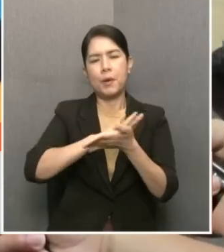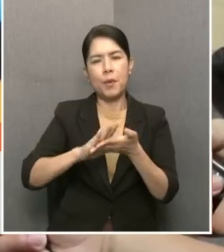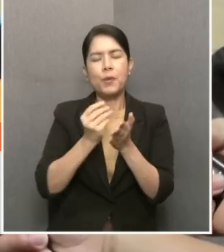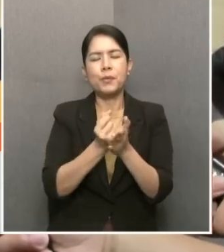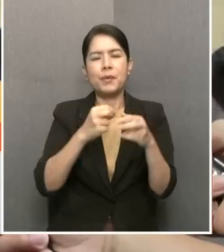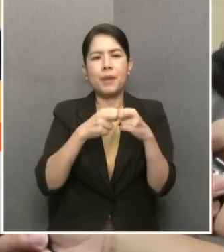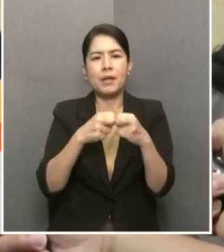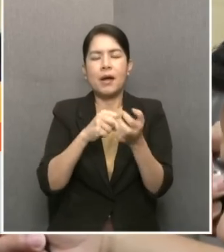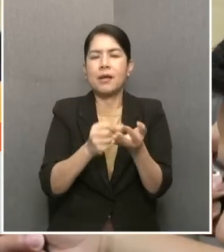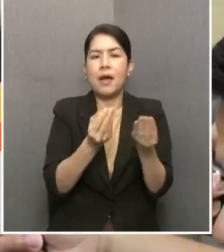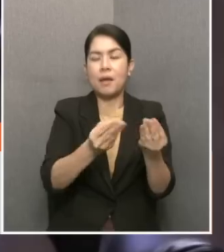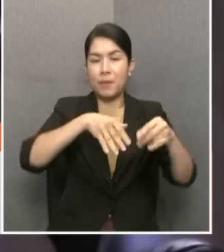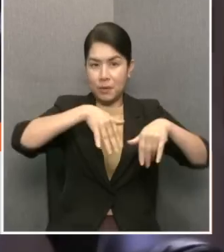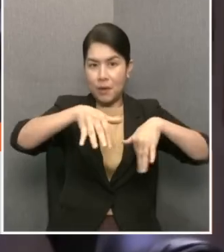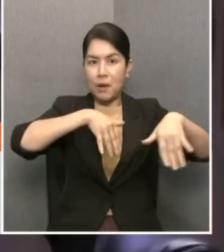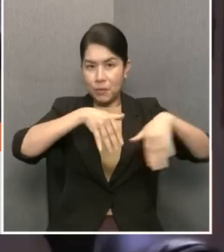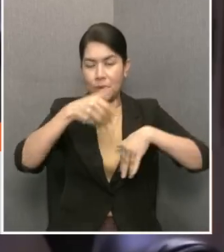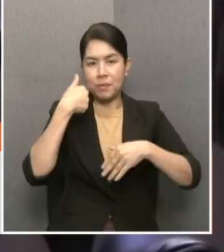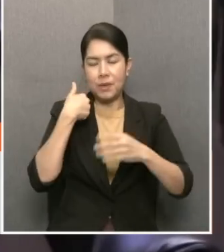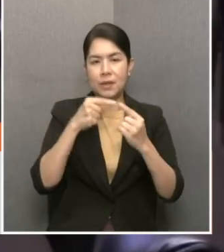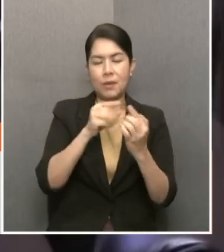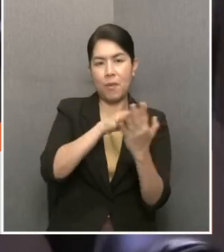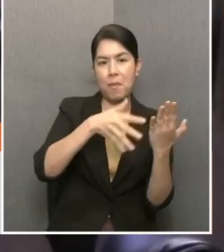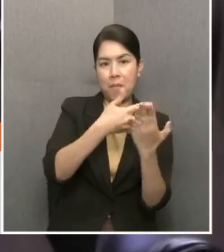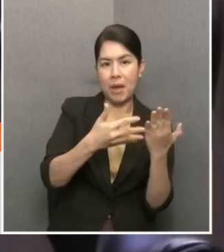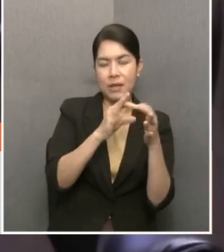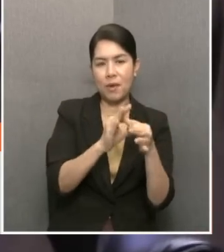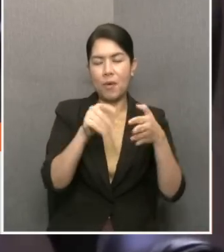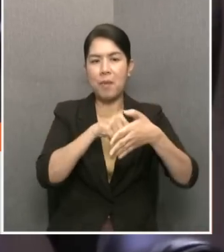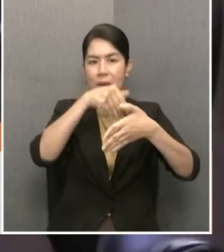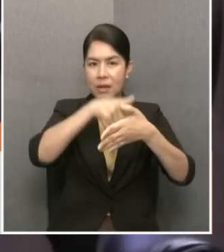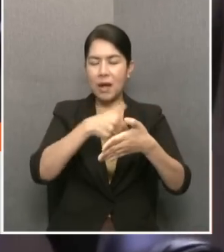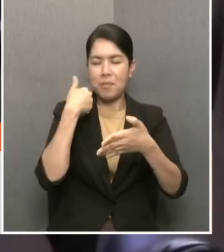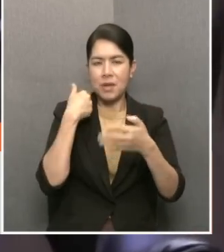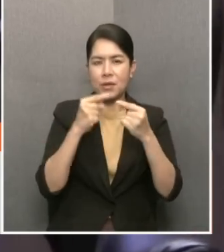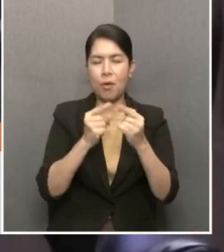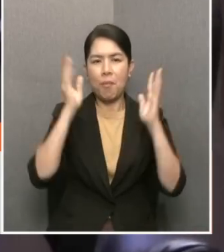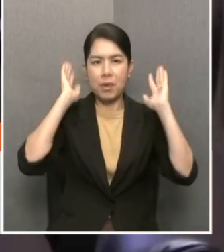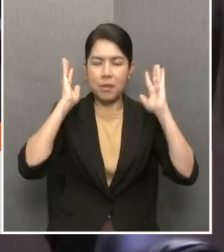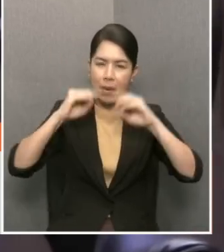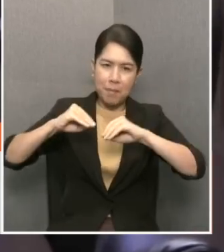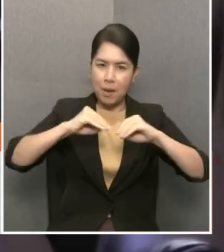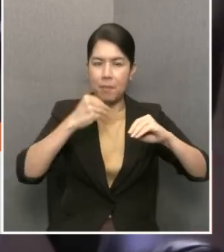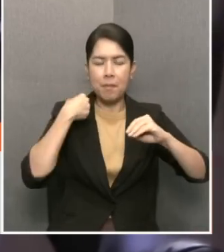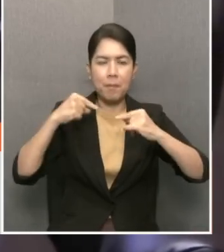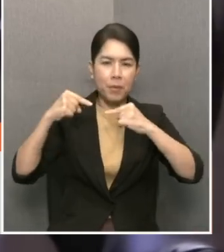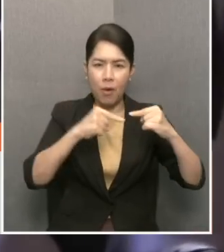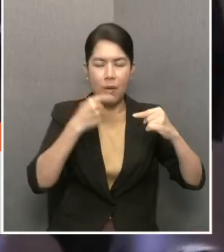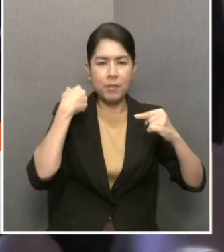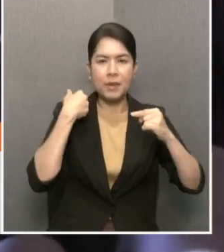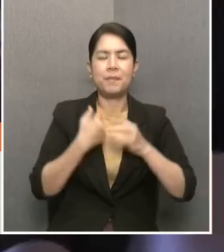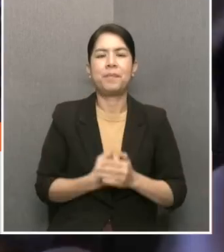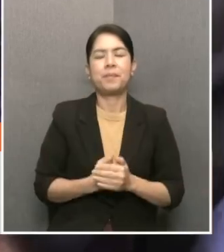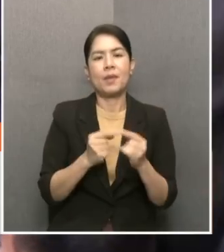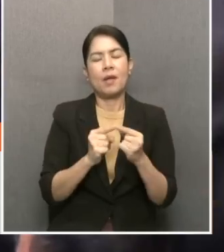ชนผลักดันนโยบายบางส่วนที่ได้หาเสียงไว้โดยทิศทางการโหวตนายกรัฐมนตรีและการตัดสินใจร่วมรัฐบาล